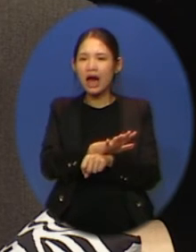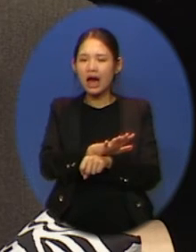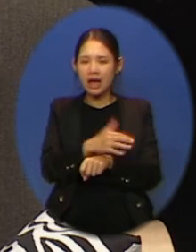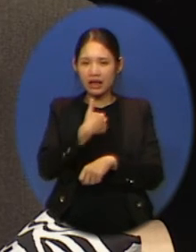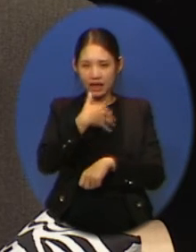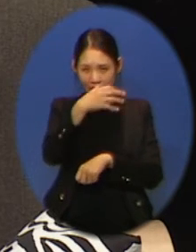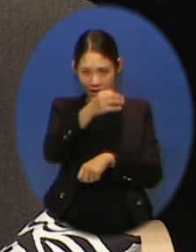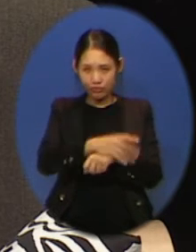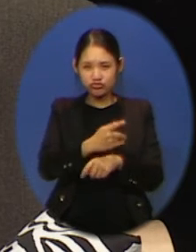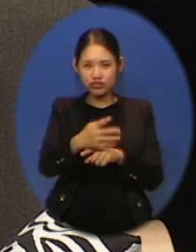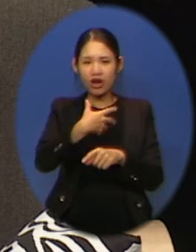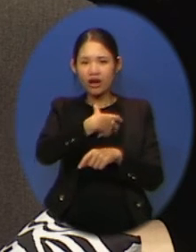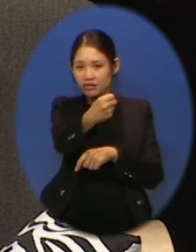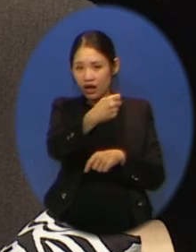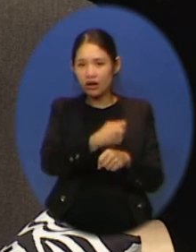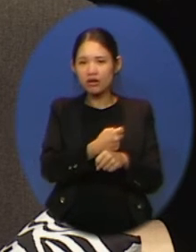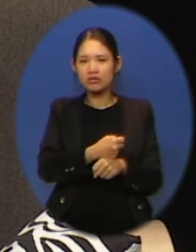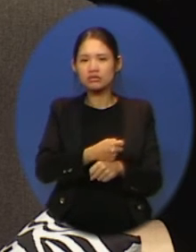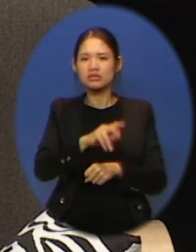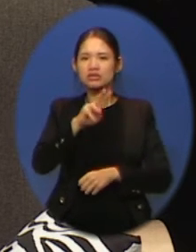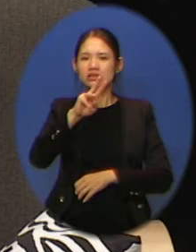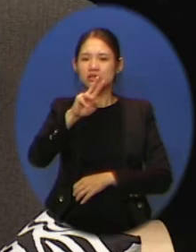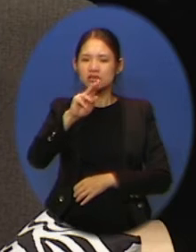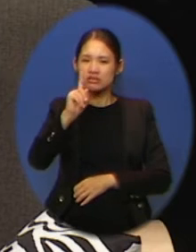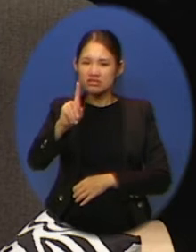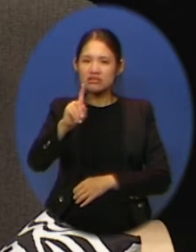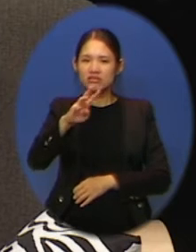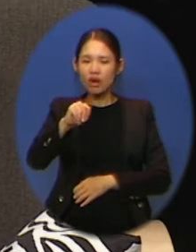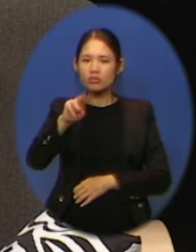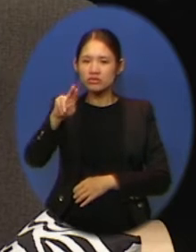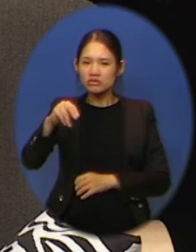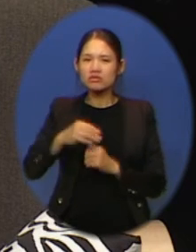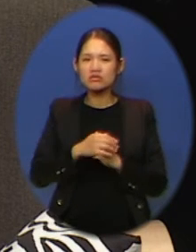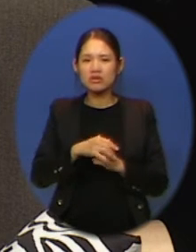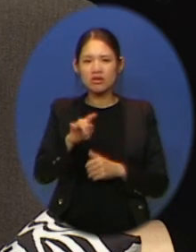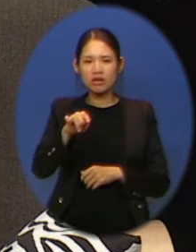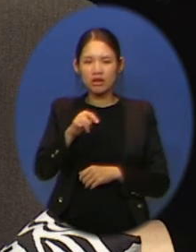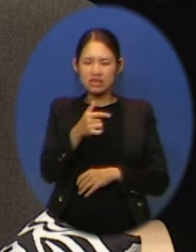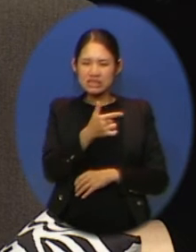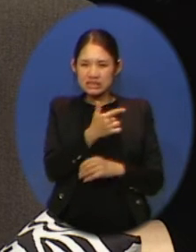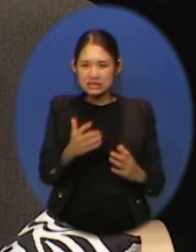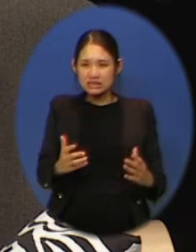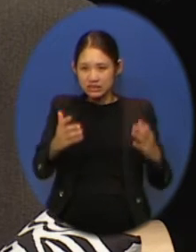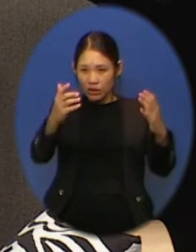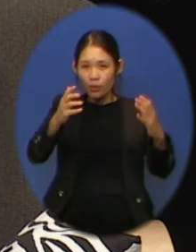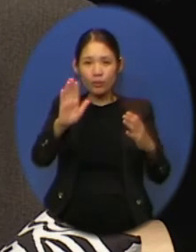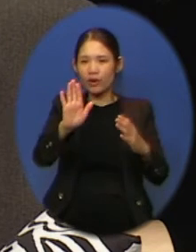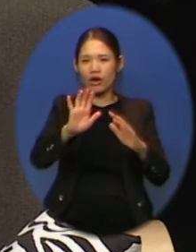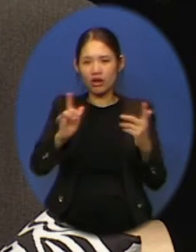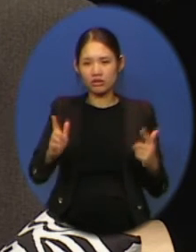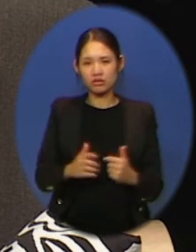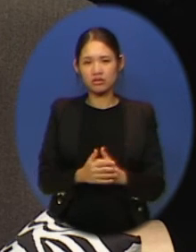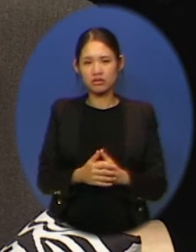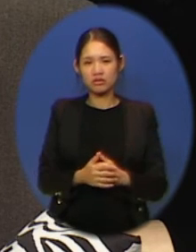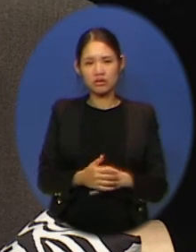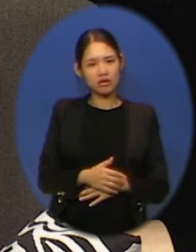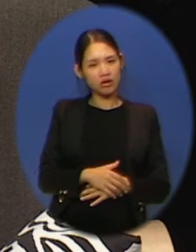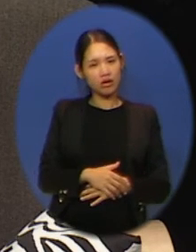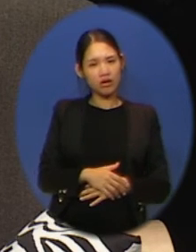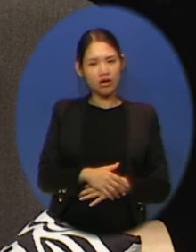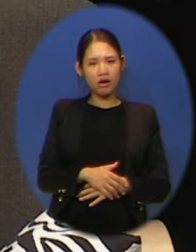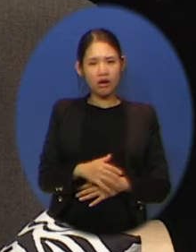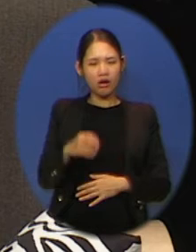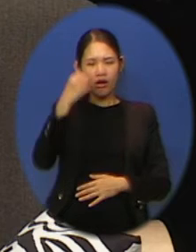이게 DMZ 거기다 놓는다네요. 근데 이게 보통 큰 드럼이 아니고 이게 뭐 500